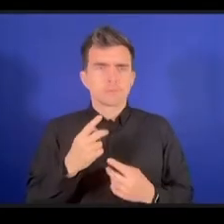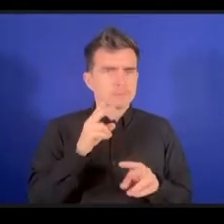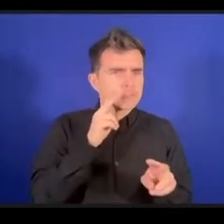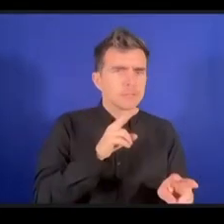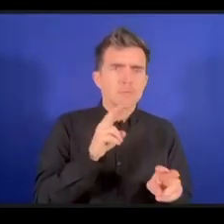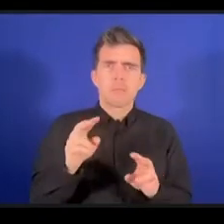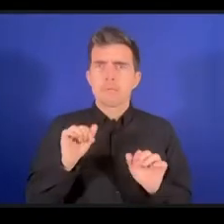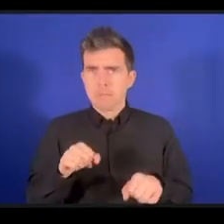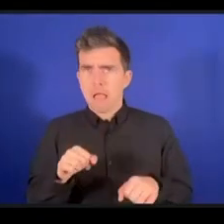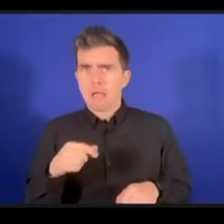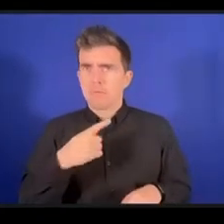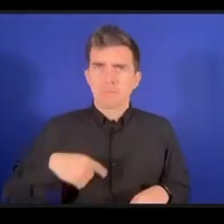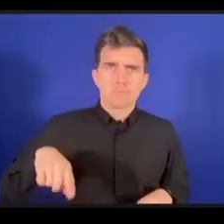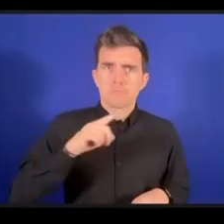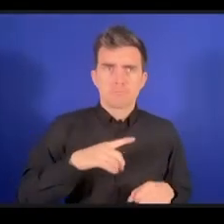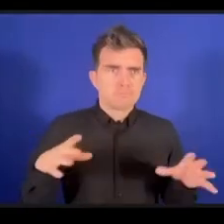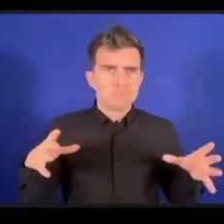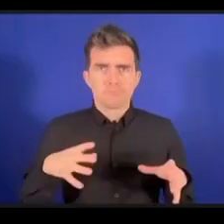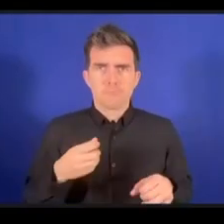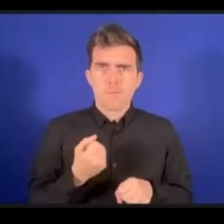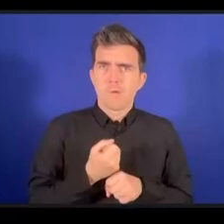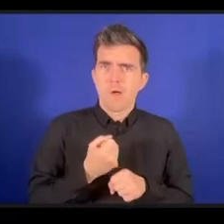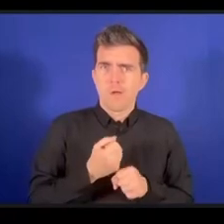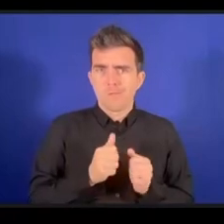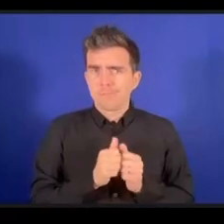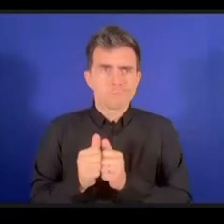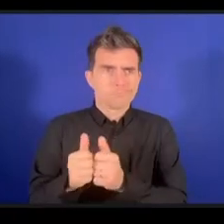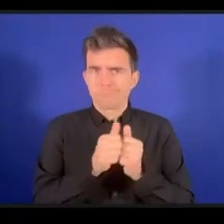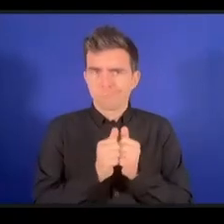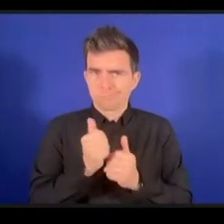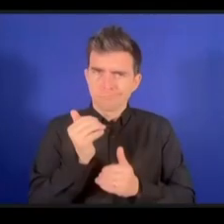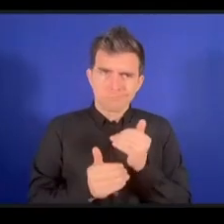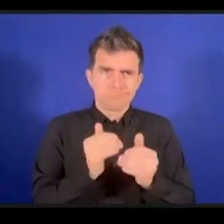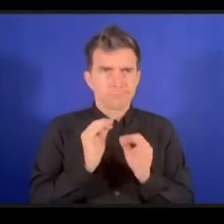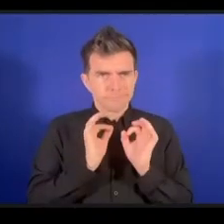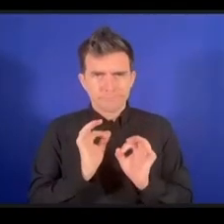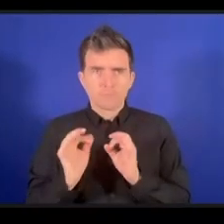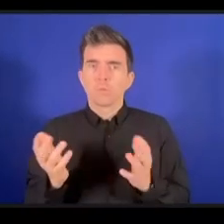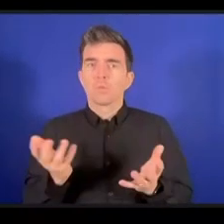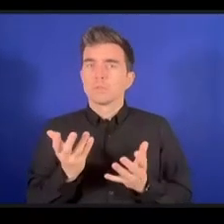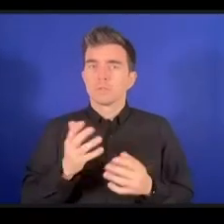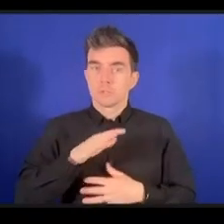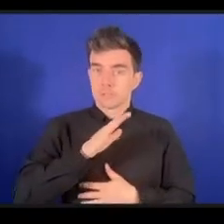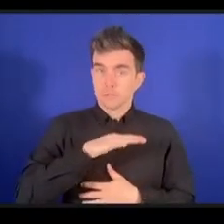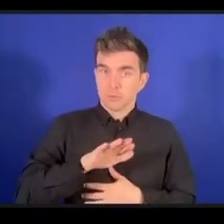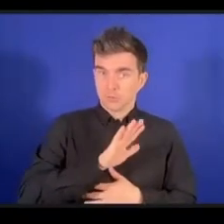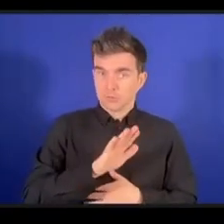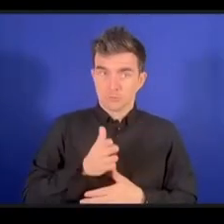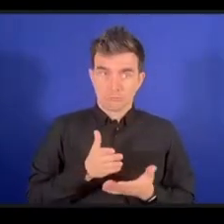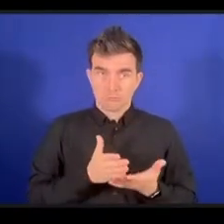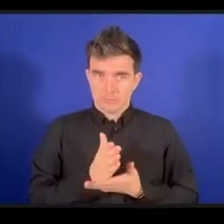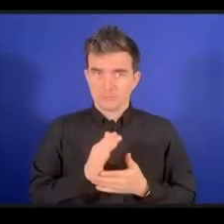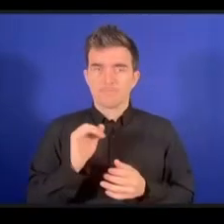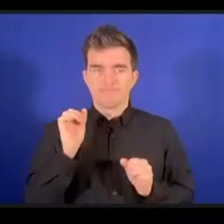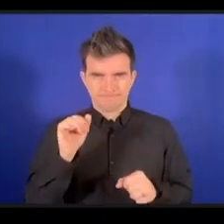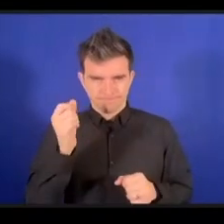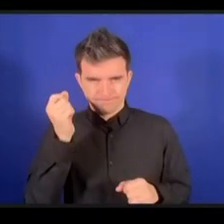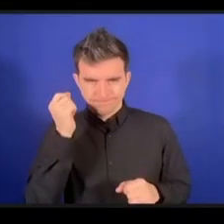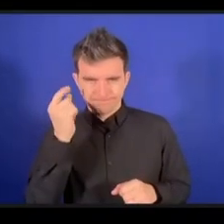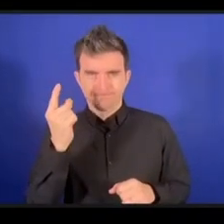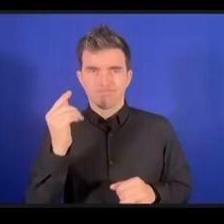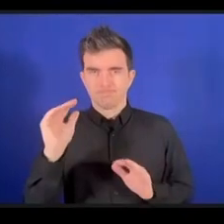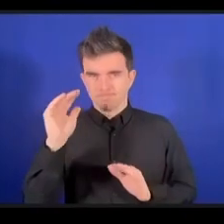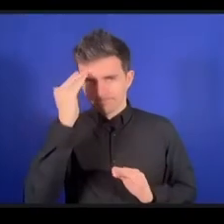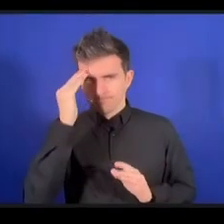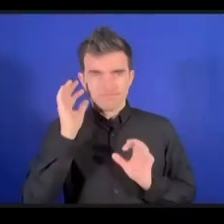我们能够做哪些工作，从我们的角度来说来确保在技术的环境当中呢，我们能够更加充分的理